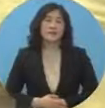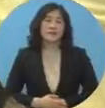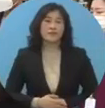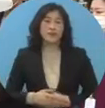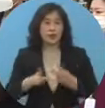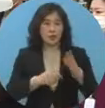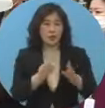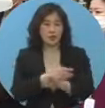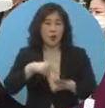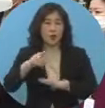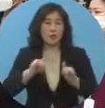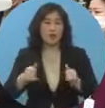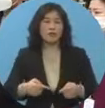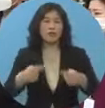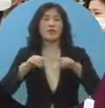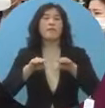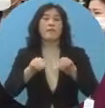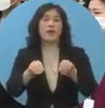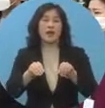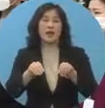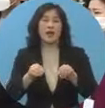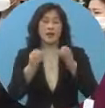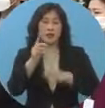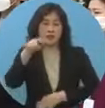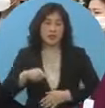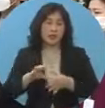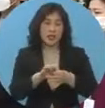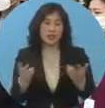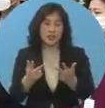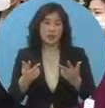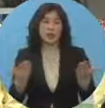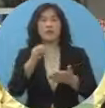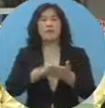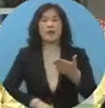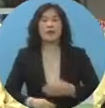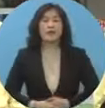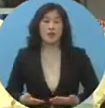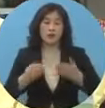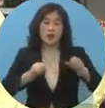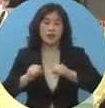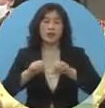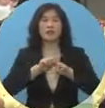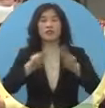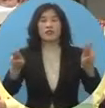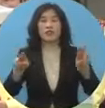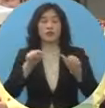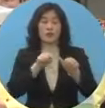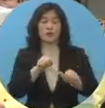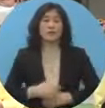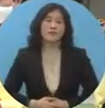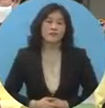외부인 출입 차면 통제 신체 지 관련 종사자 업무 배제 봉사활동 등을 취소하도록 조치했습니다